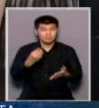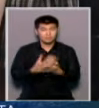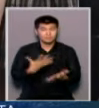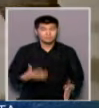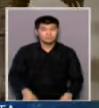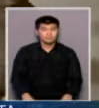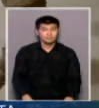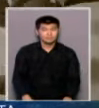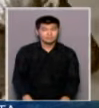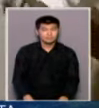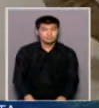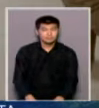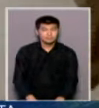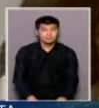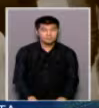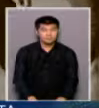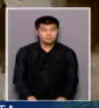ценностях.